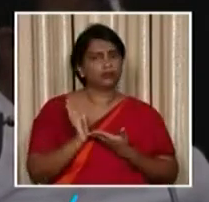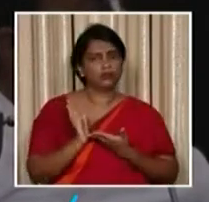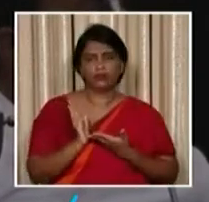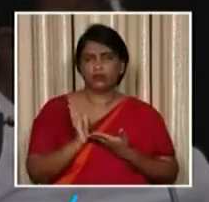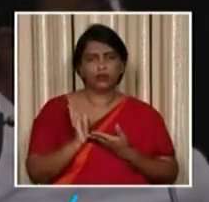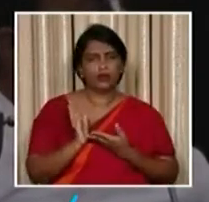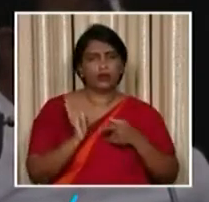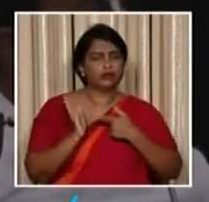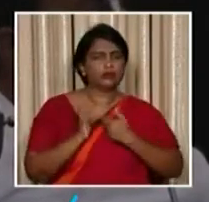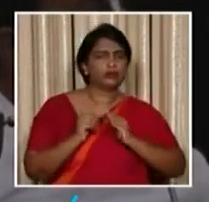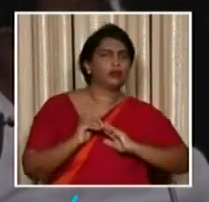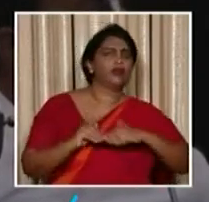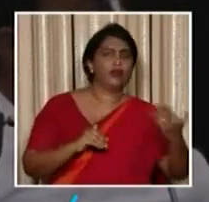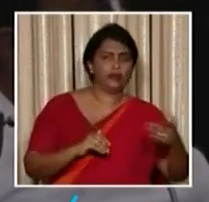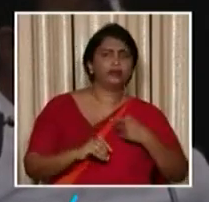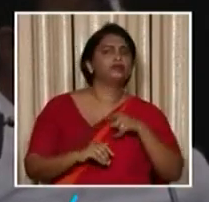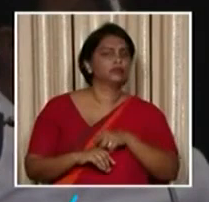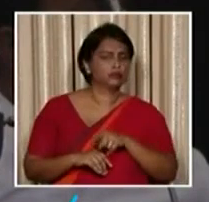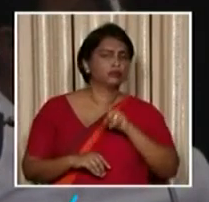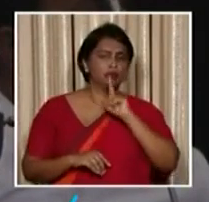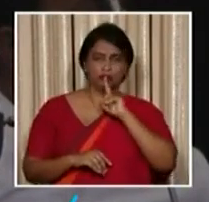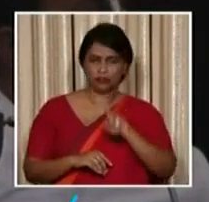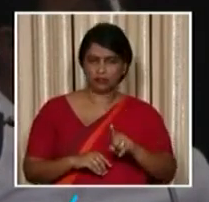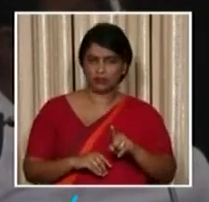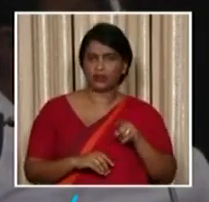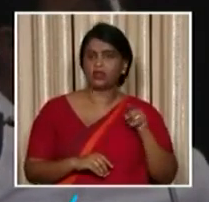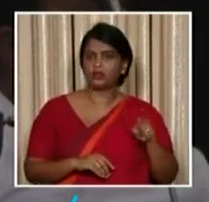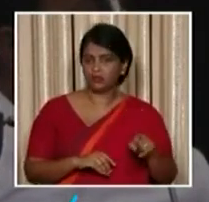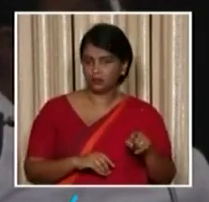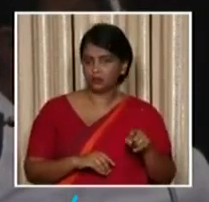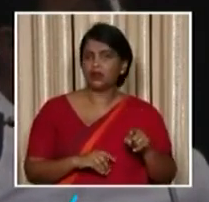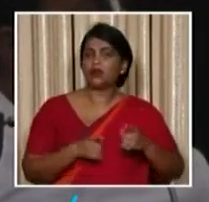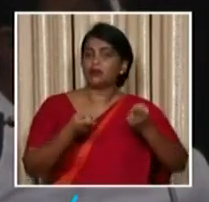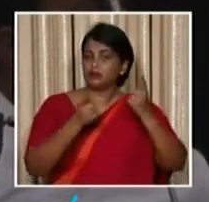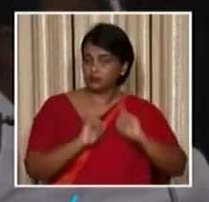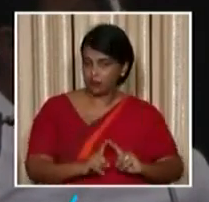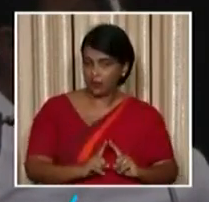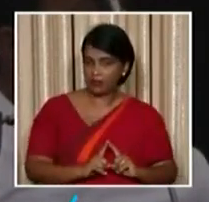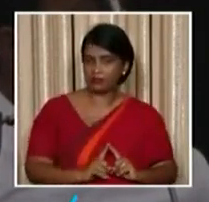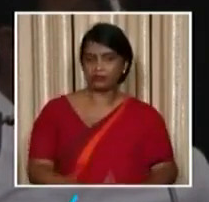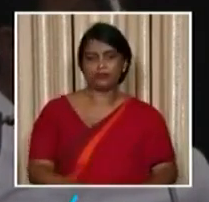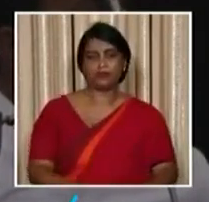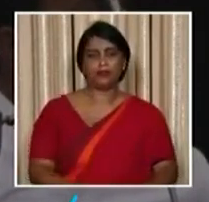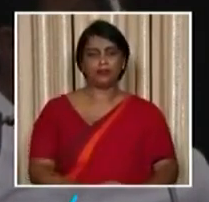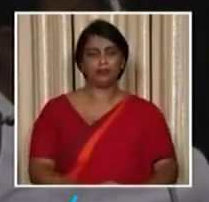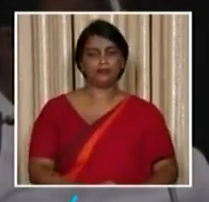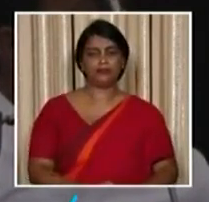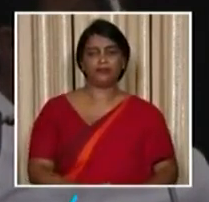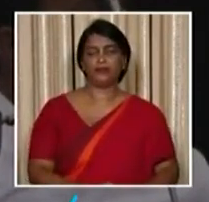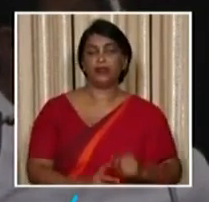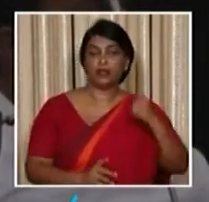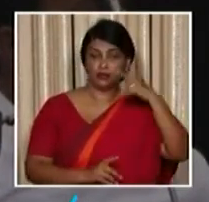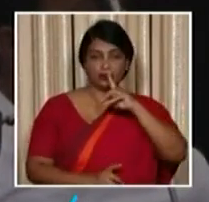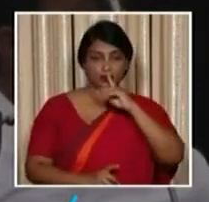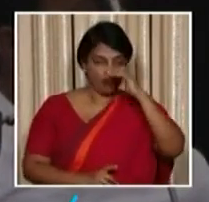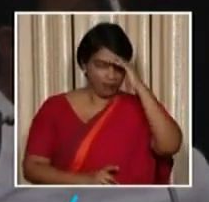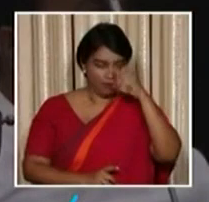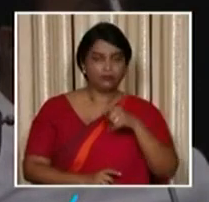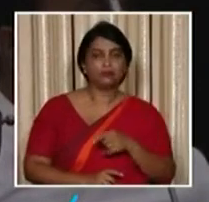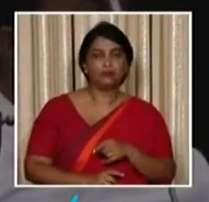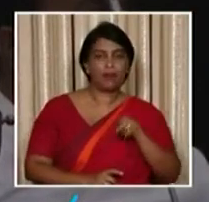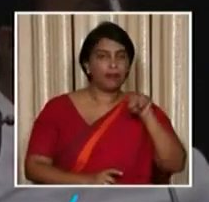තියෙන කාරණයට බැහැර විය යුතුයි කියන කාරණේ සම්බන්ධයි. එසමයි කියන්නේ අනිත් කාරණේ තමයි. කරෝ නියෝජකතා නායකතුමා දැන් ඇත්තටම